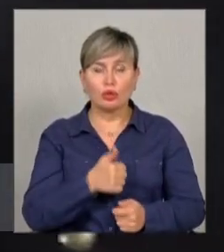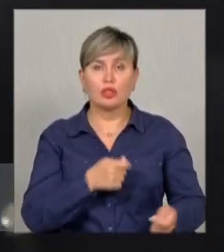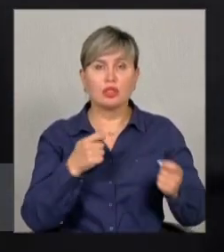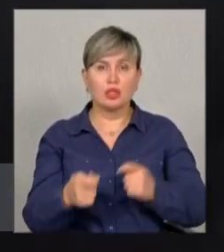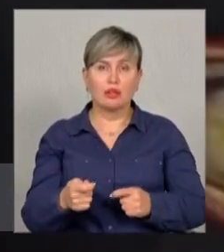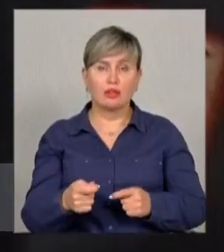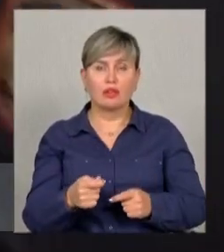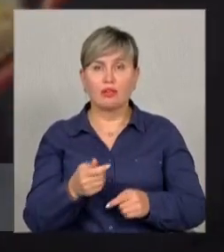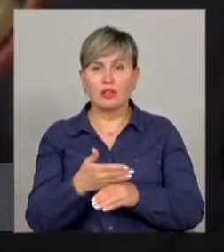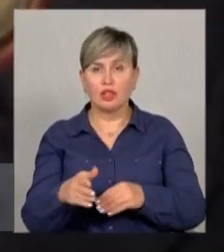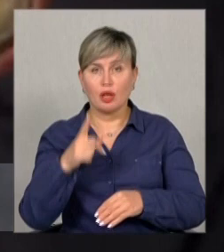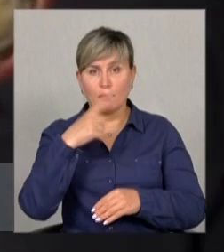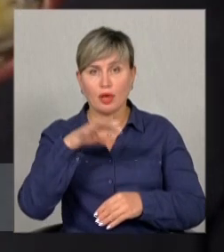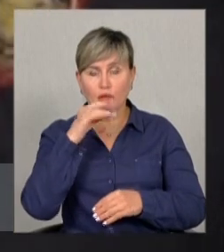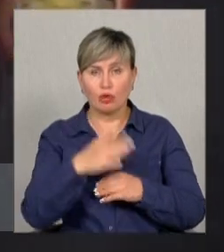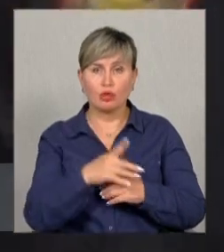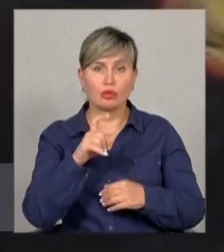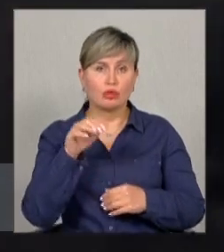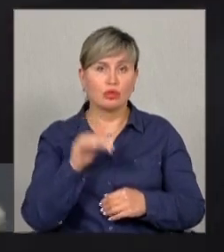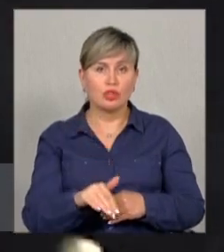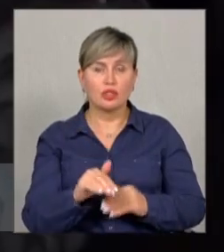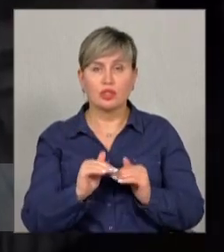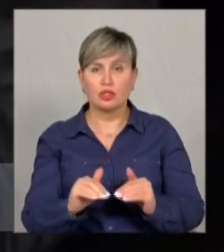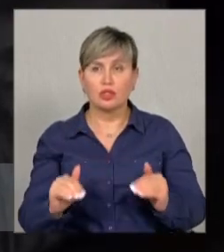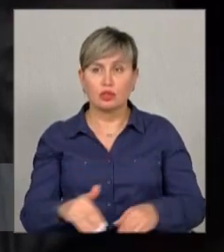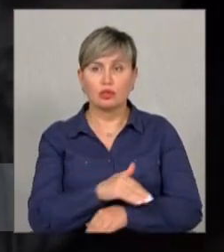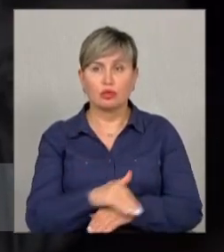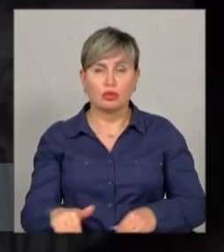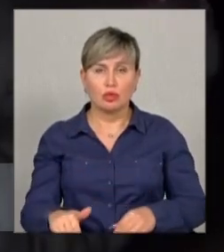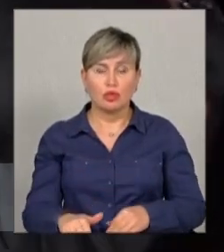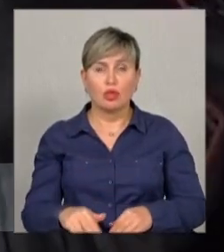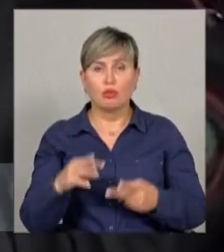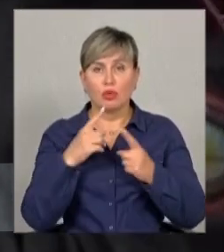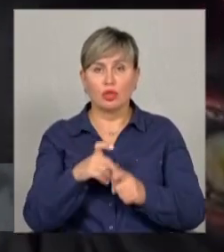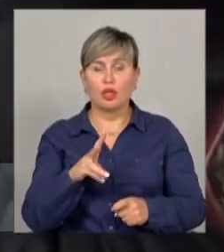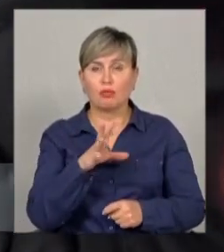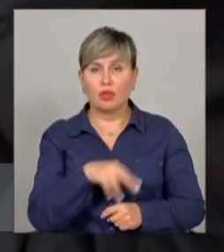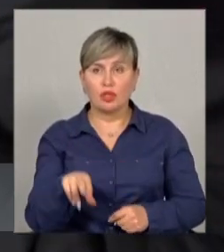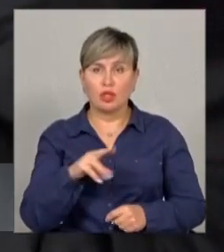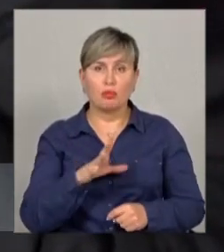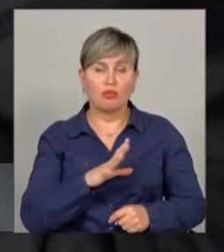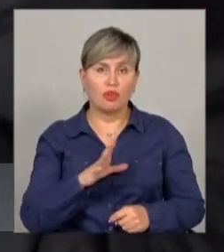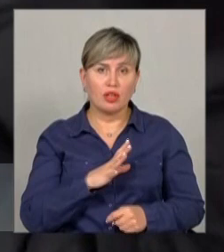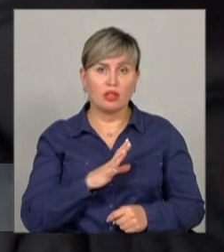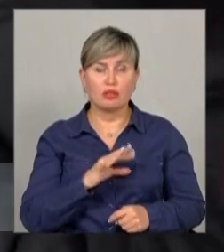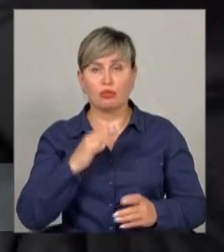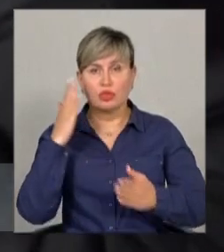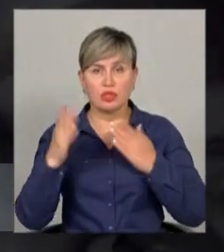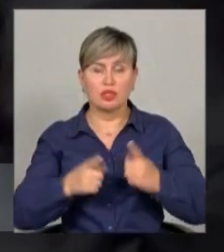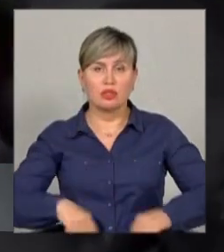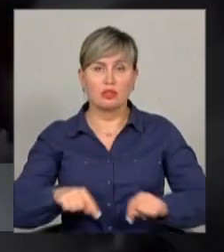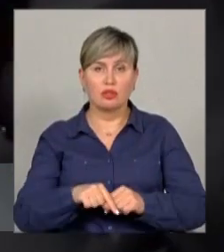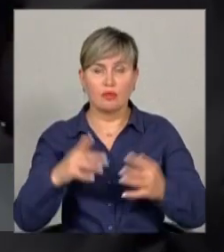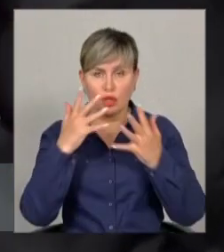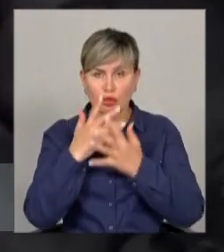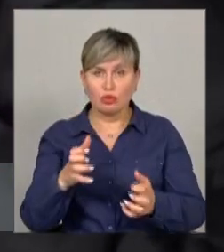в отделение полиции порядка 100 тысяч несовершеннолетних с улиц. По данным МВД, зачастую они бывают и в увеселительных заведениях в ночное